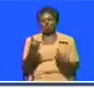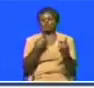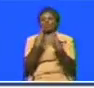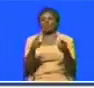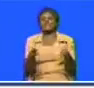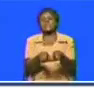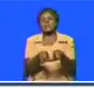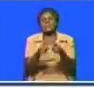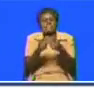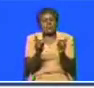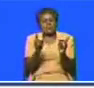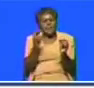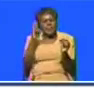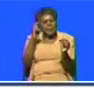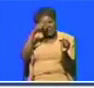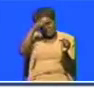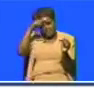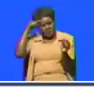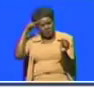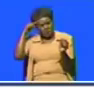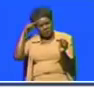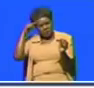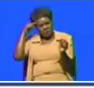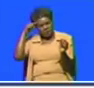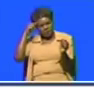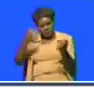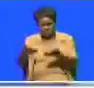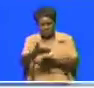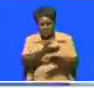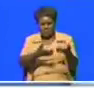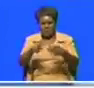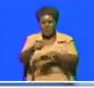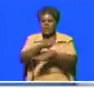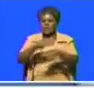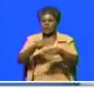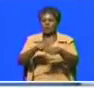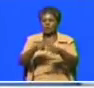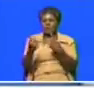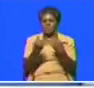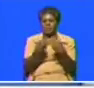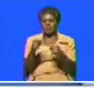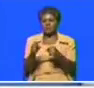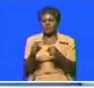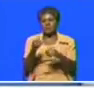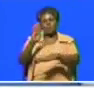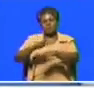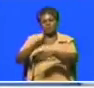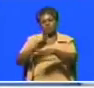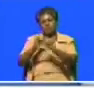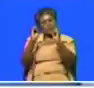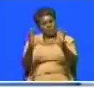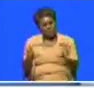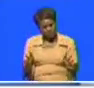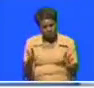matamshi. Lakini kwa sababu ya uiano wa taifa, yale matamshi kidogo hayakuwa mazuri. Manake